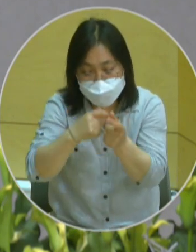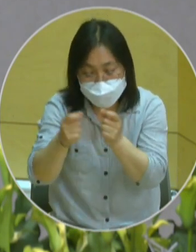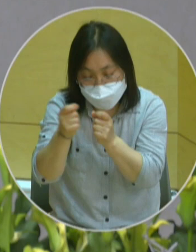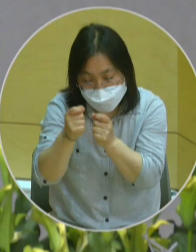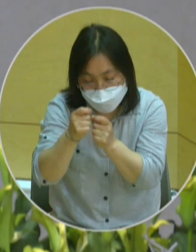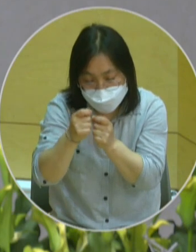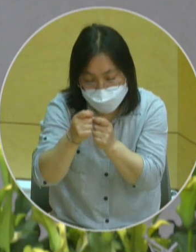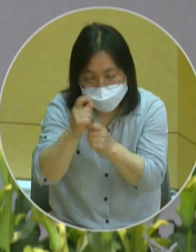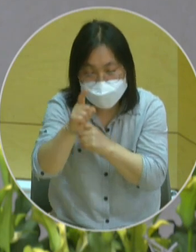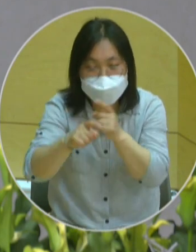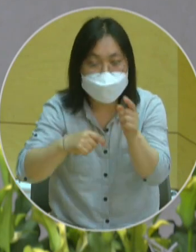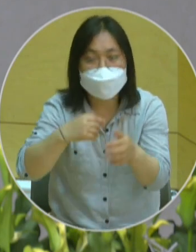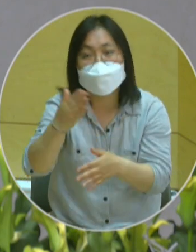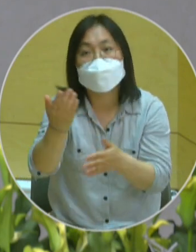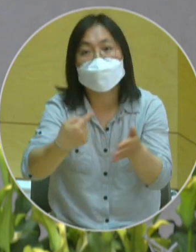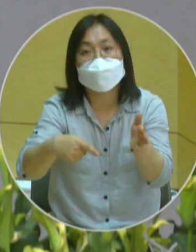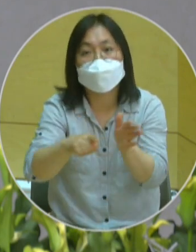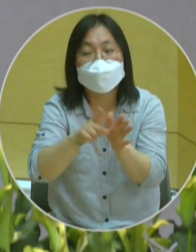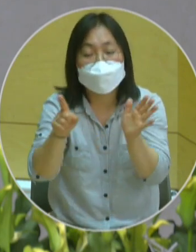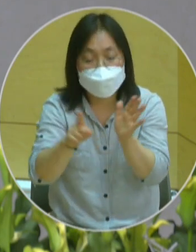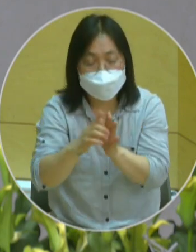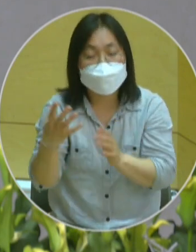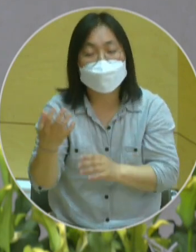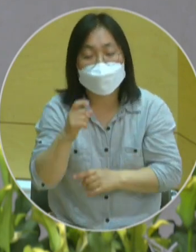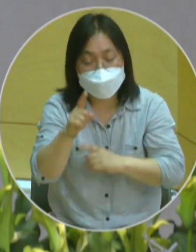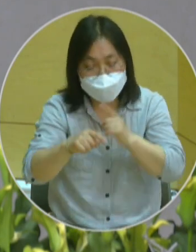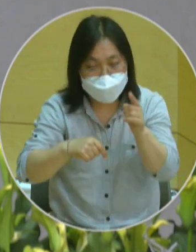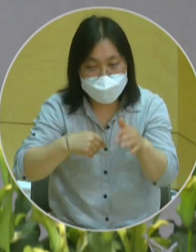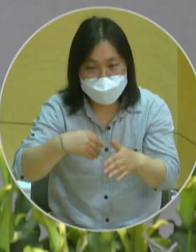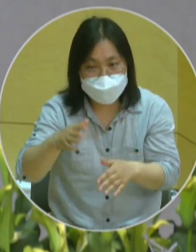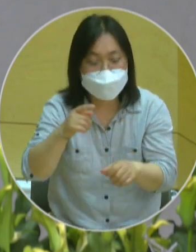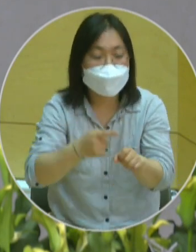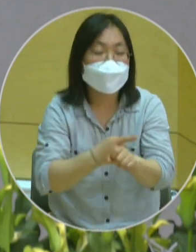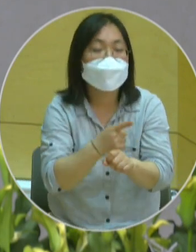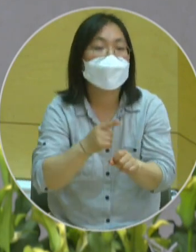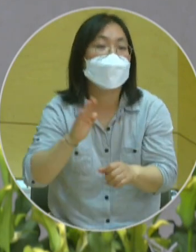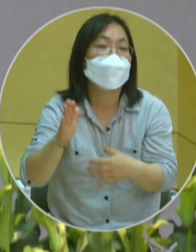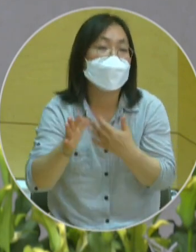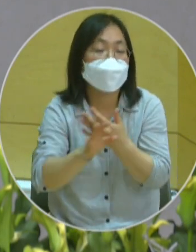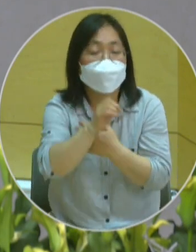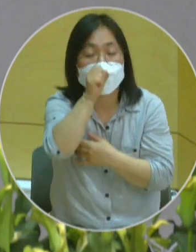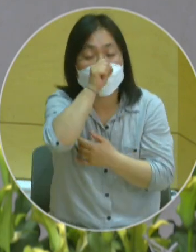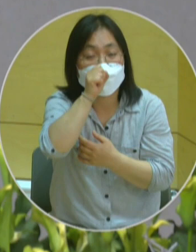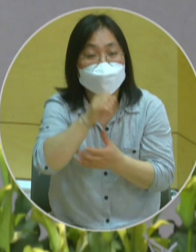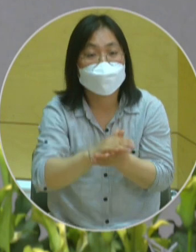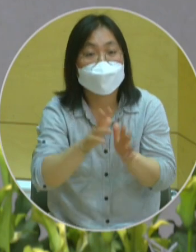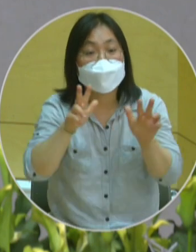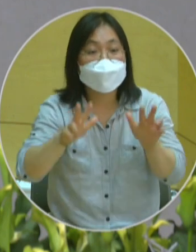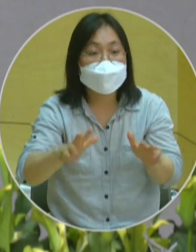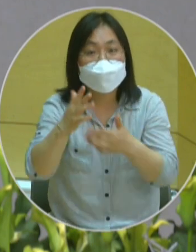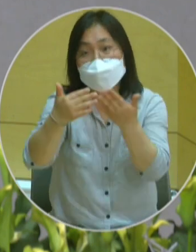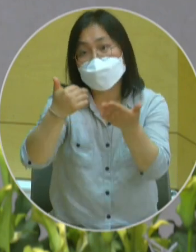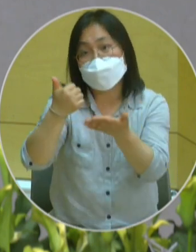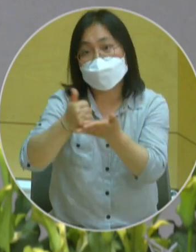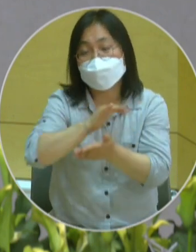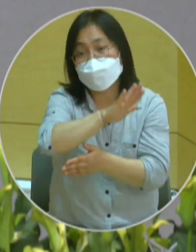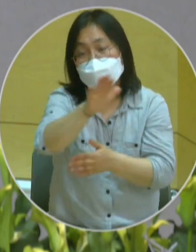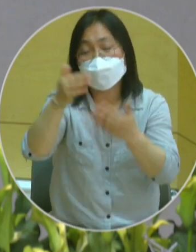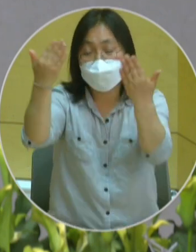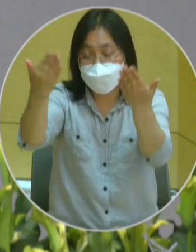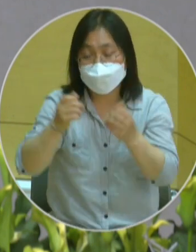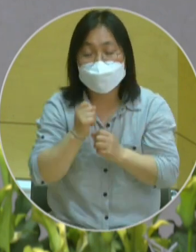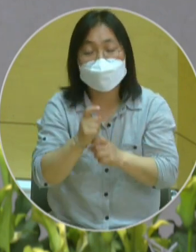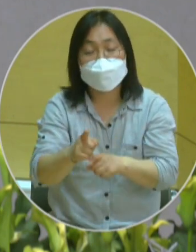위해서 믿음으로 나가고 있는 그런 기회가 되었으면 좋겠어요. 지금이 하나님께서 우리에게 주신